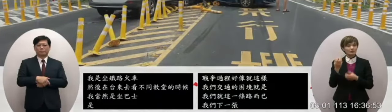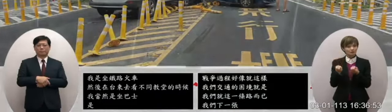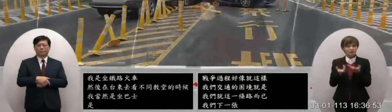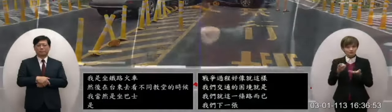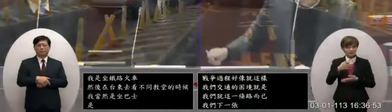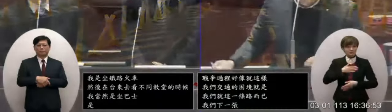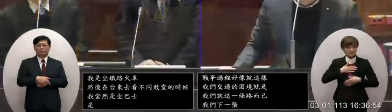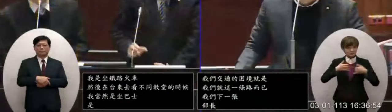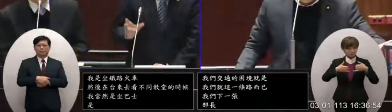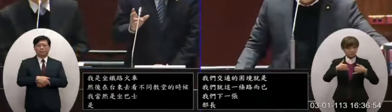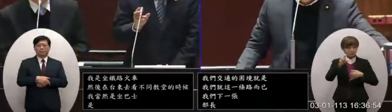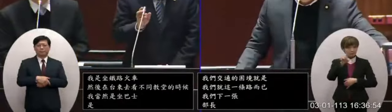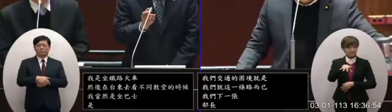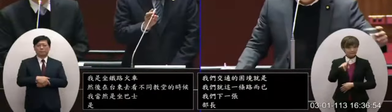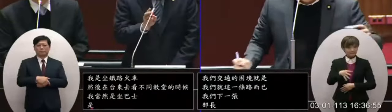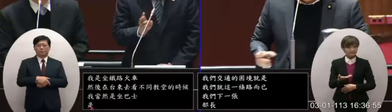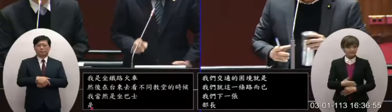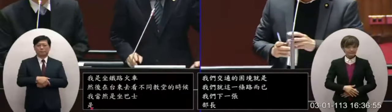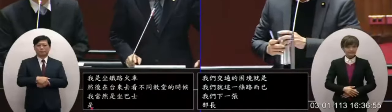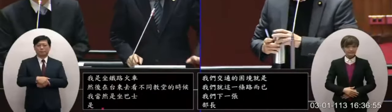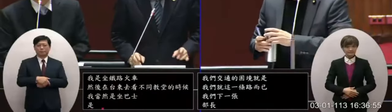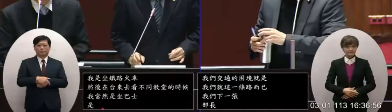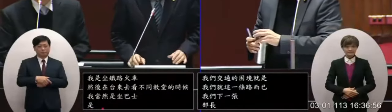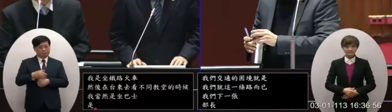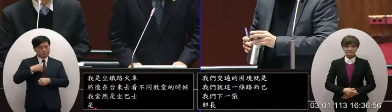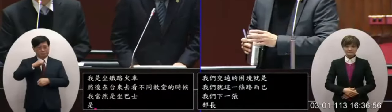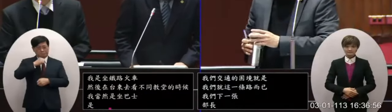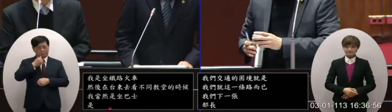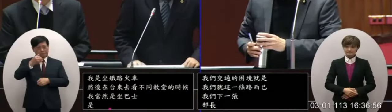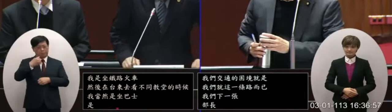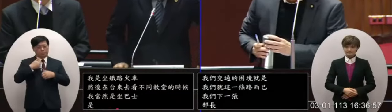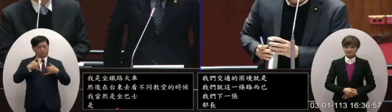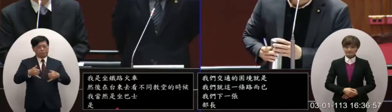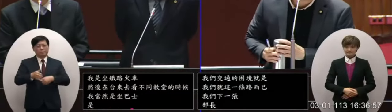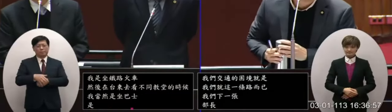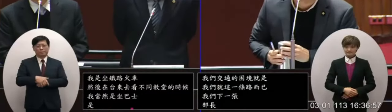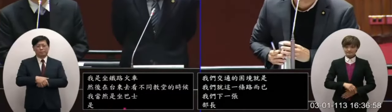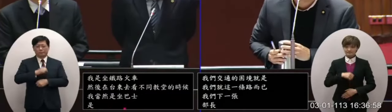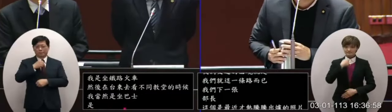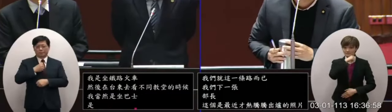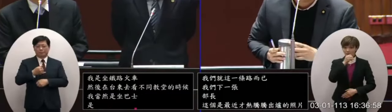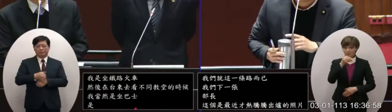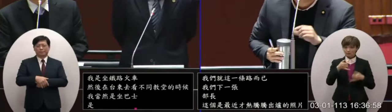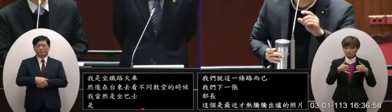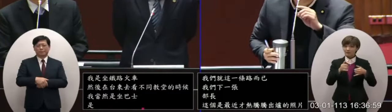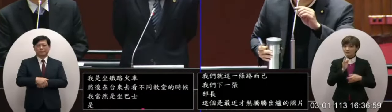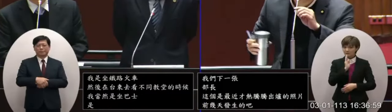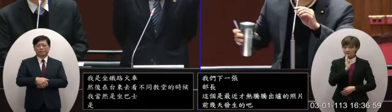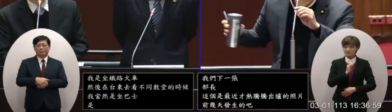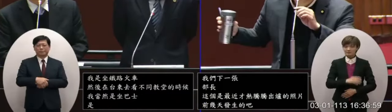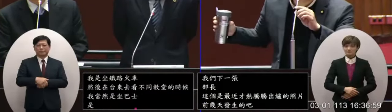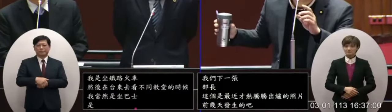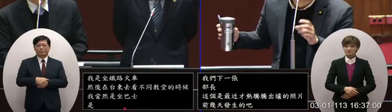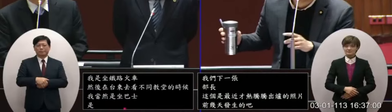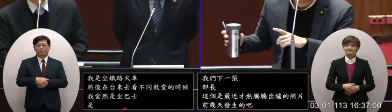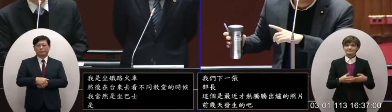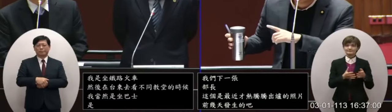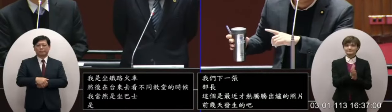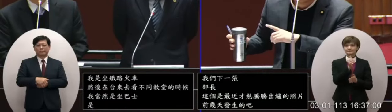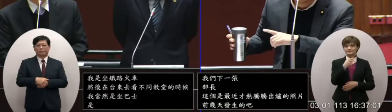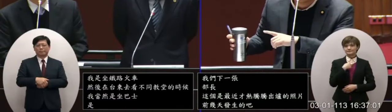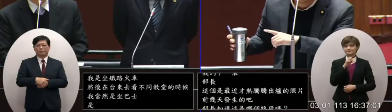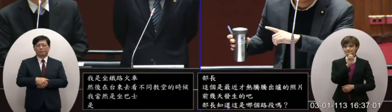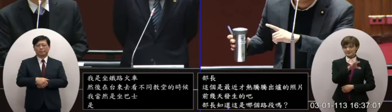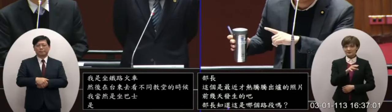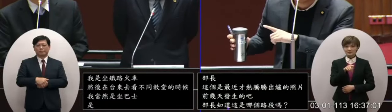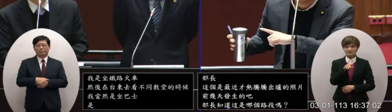个是哪个路段吗？ 应该是台九线。 对， 台九线嘛，哈。应该写路，这个跟部长说明，这是